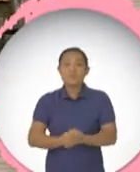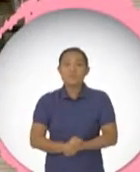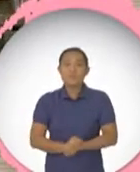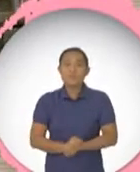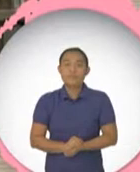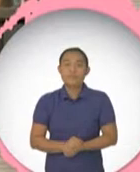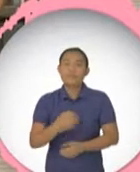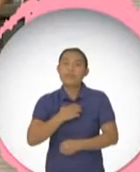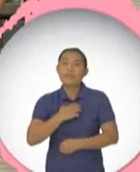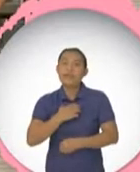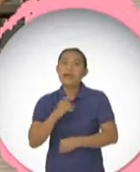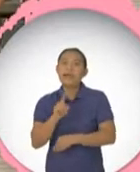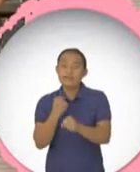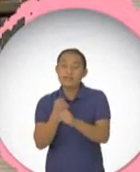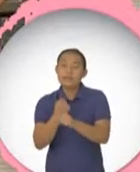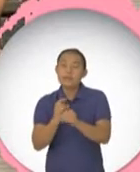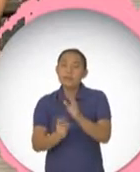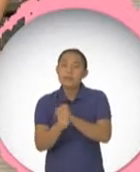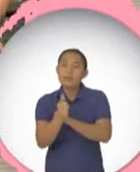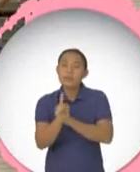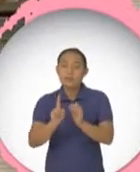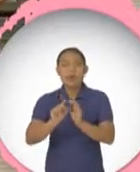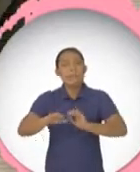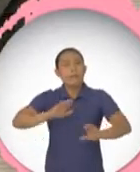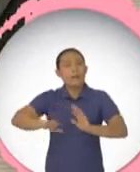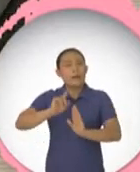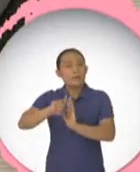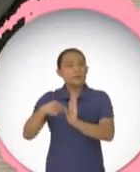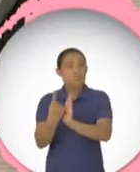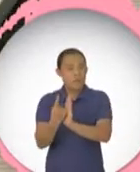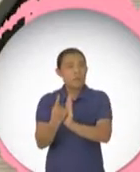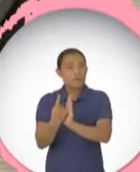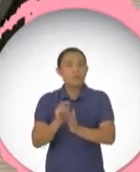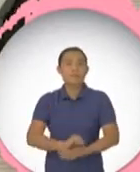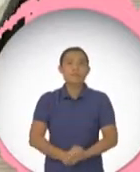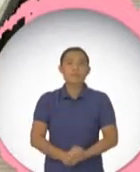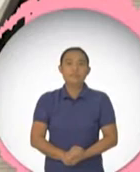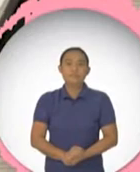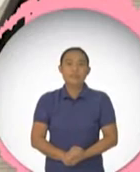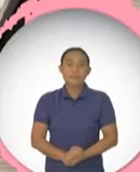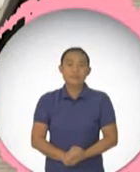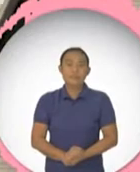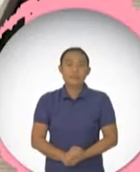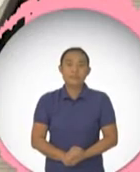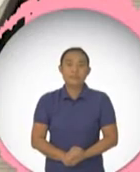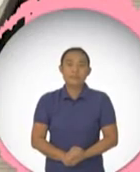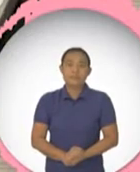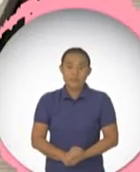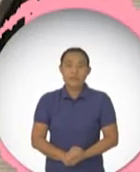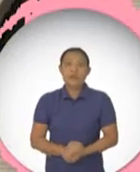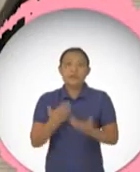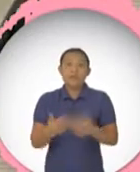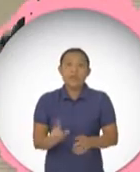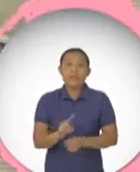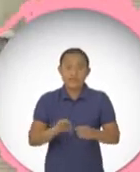ได้ดีมากกว่านี้ก็จะประมาณชั่วโมง ชั่วโมง ค่ะ ครับ นะคะเพียงแค่ให้มันอยู่ตัวพอที่จะหั่นได ้ นะค